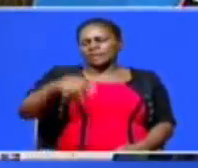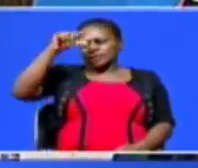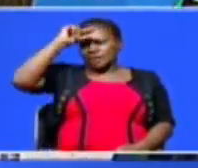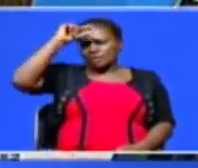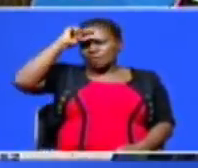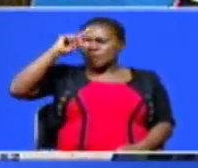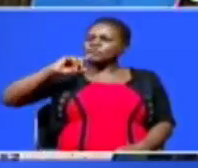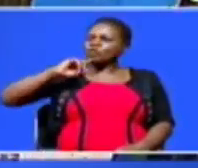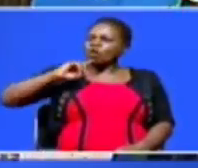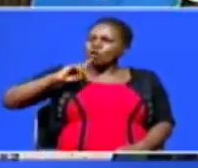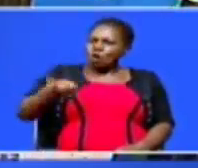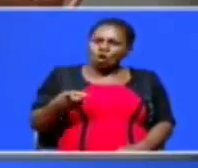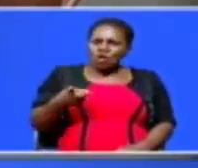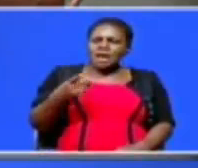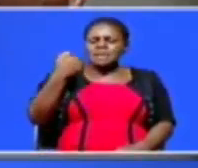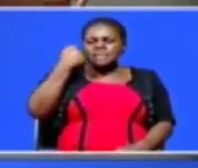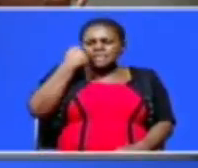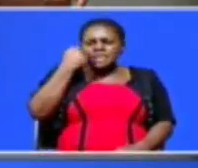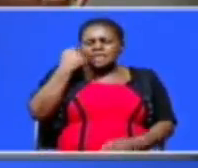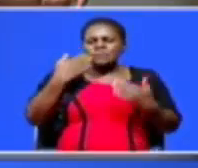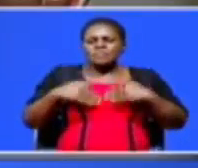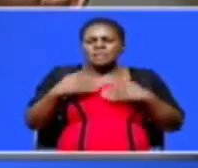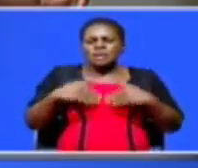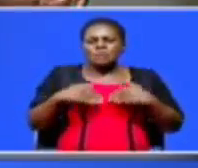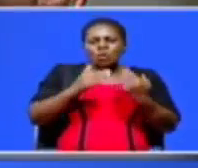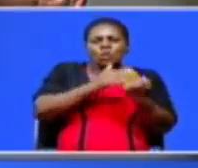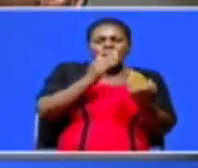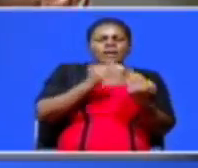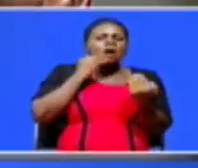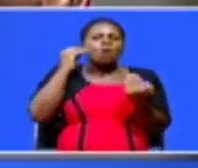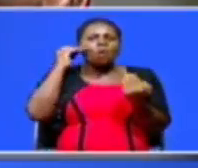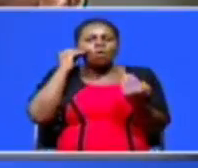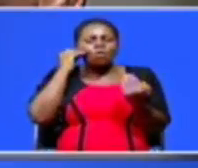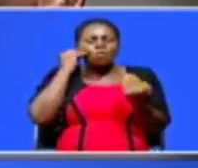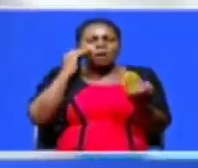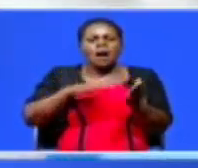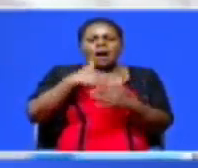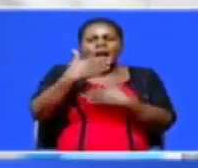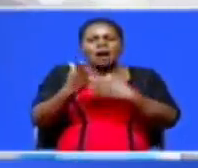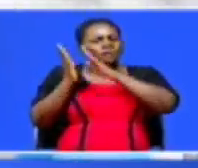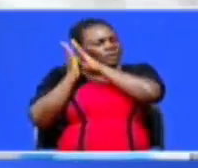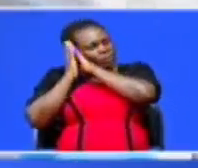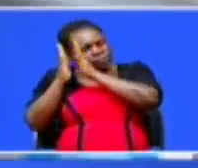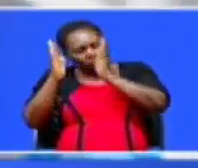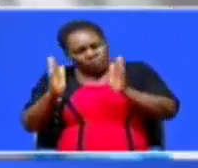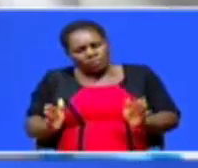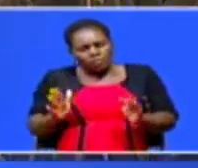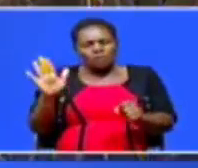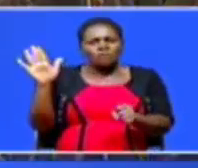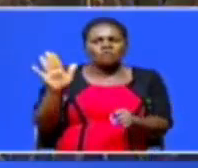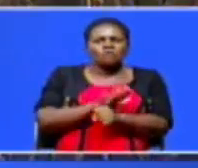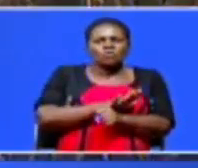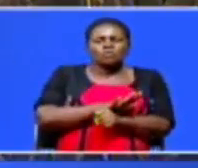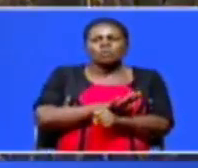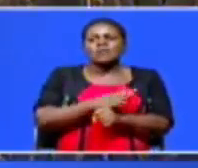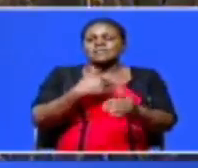Serikali ikitoa maagizo madhubuti ya wagonjwa kuuguza manyumbani baada ya nanga ya ugonjwa wa corona mahospitalini kuongezea uzito. You must